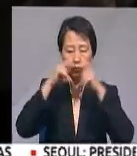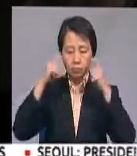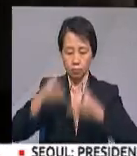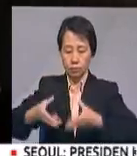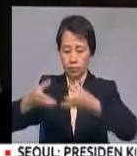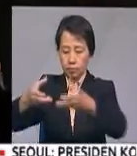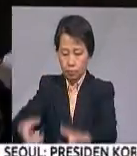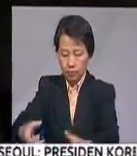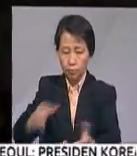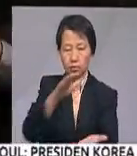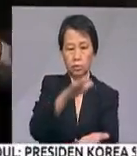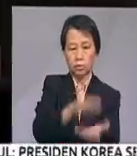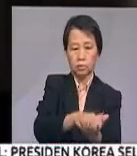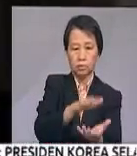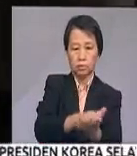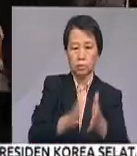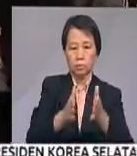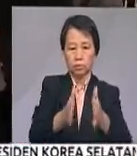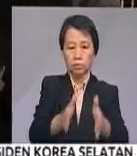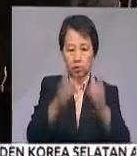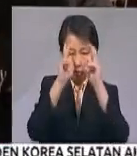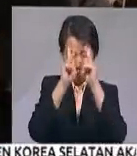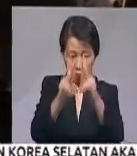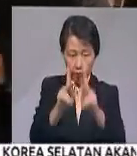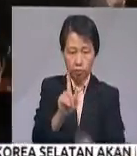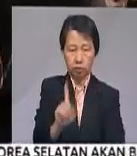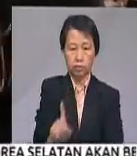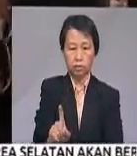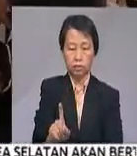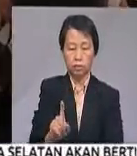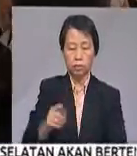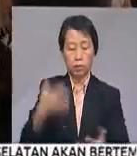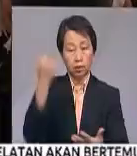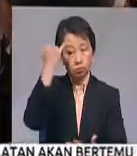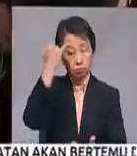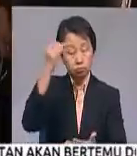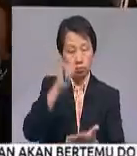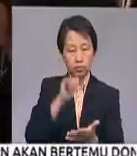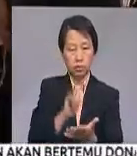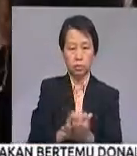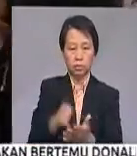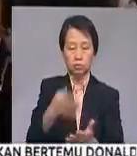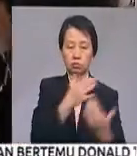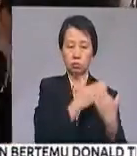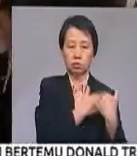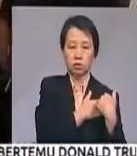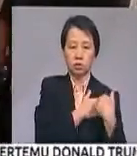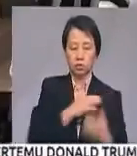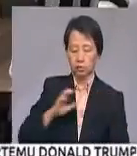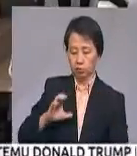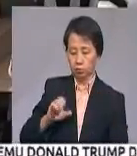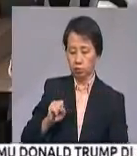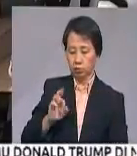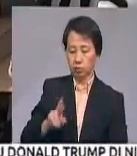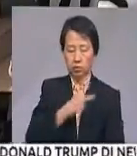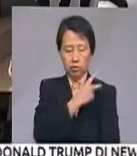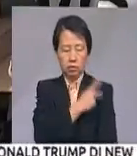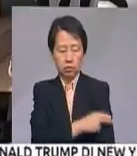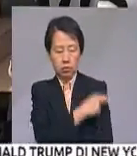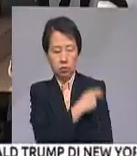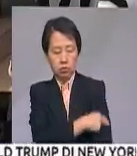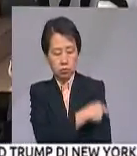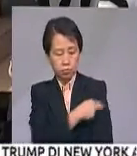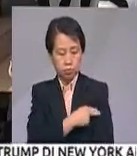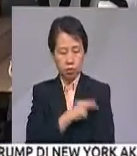dan hidung itu di Sekolah Kebangsaan Jalan Kuantan 1. Inisiatif itu sebagai salah satu tanggungjawab sosial Hospital Pakar